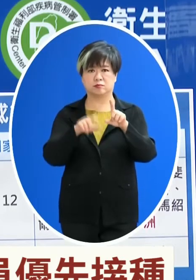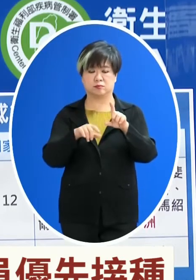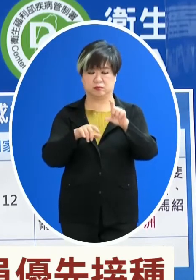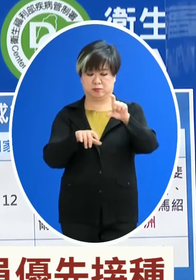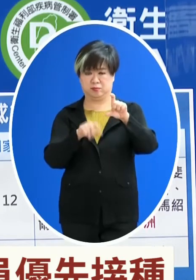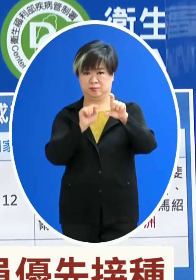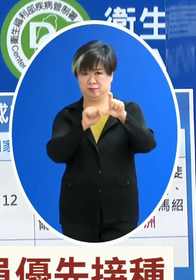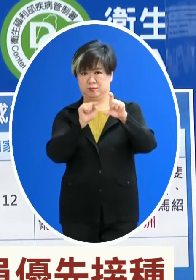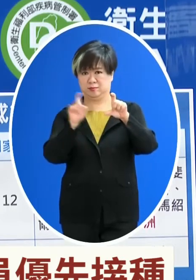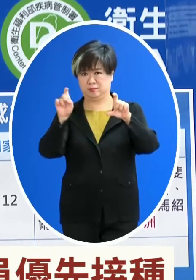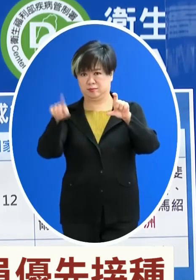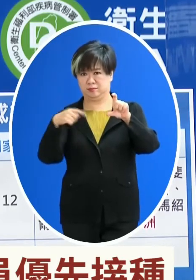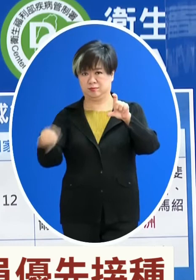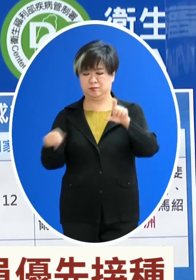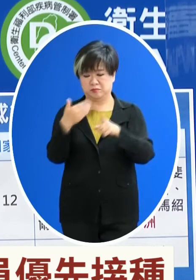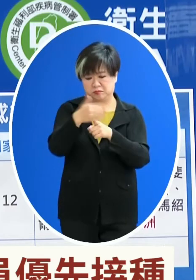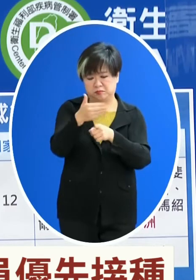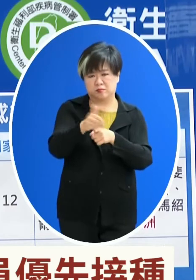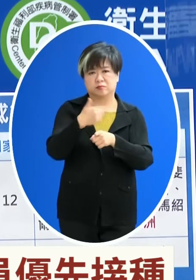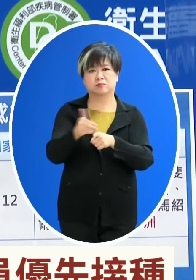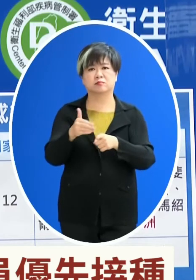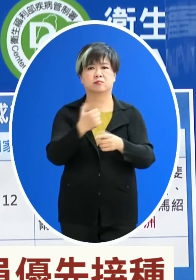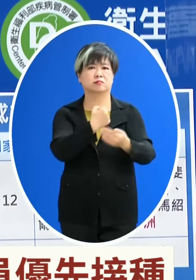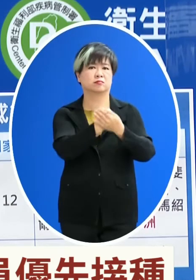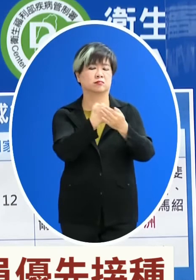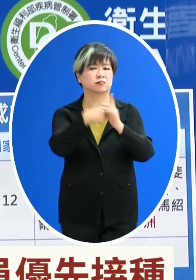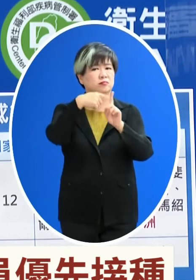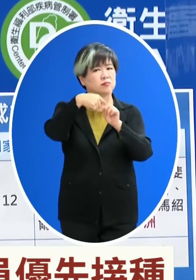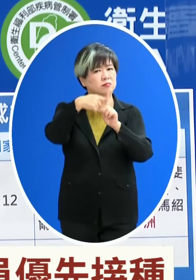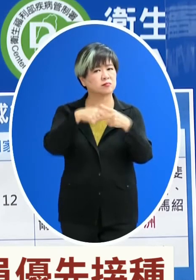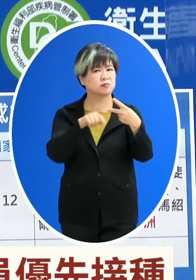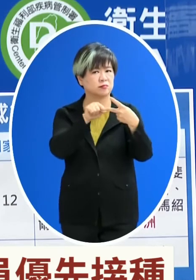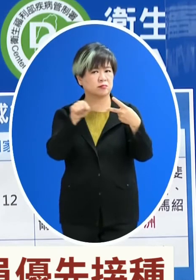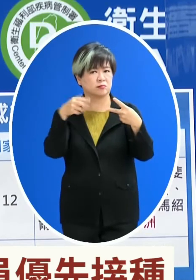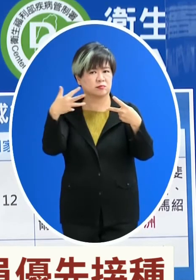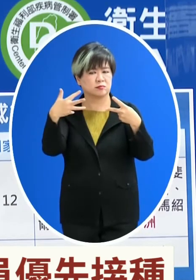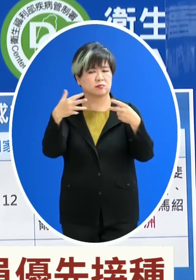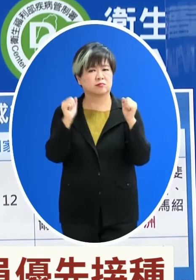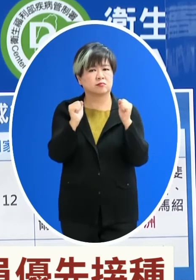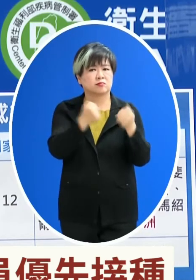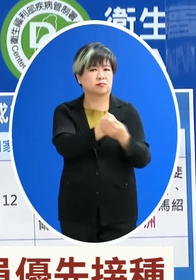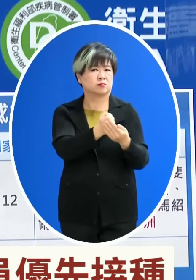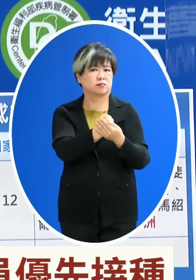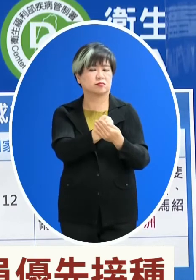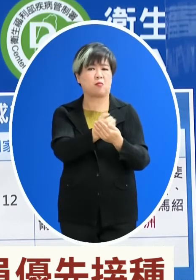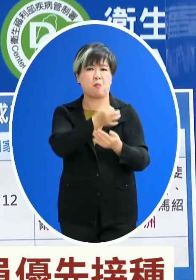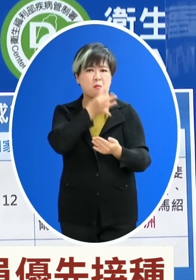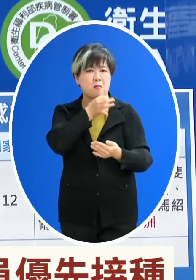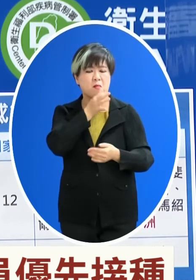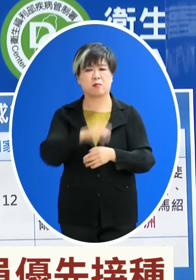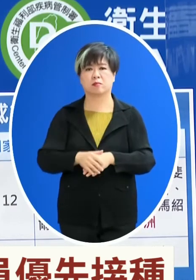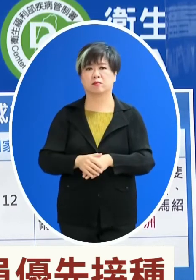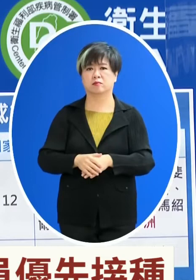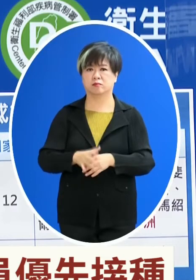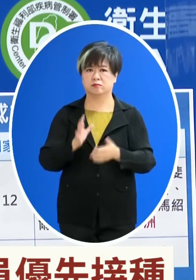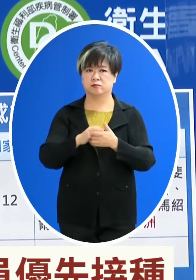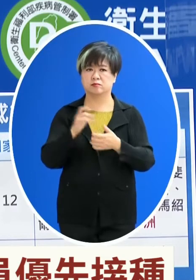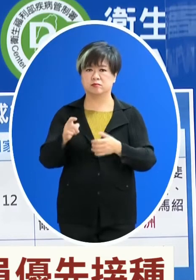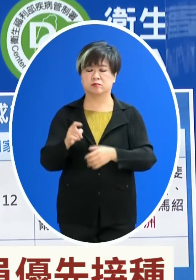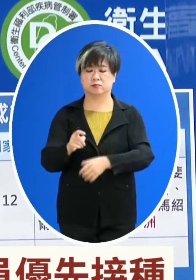10人份。那需要存放在2到8度C， 好，那临床试验结果每人需